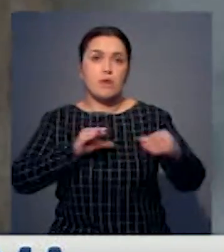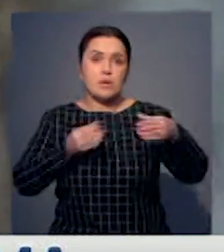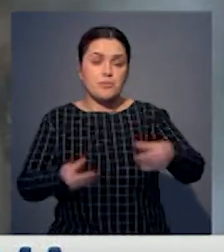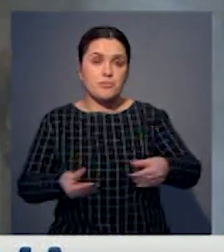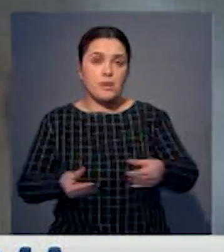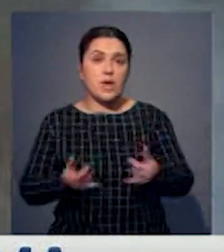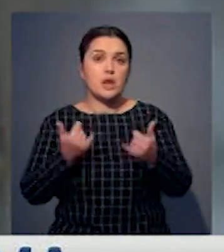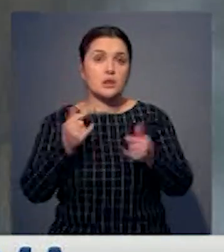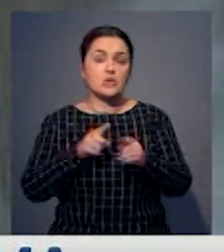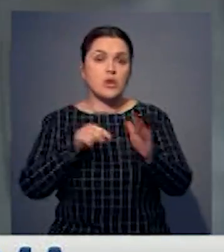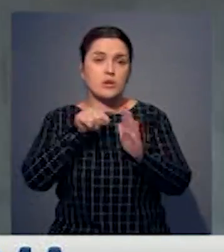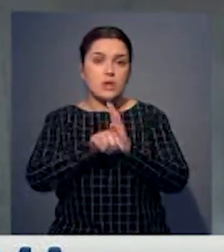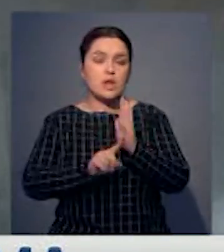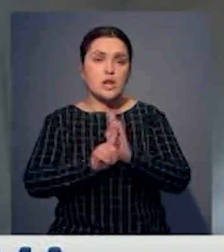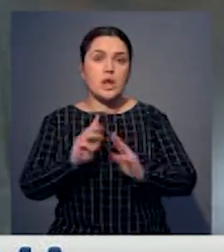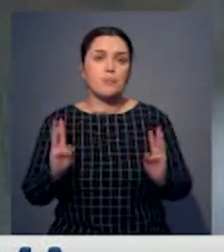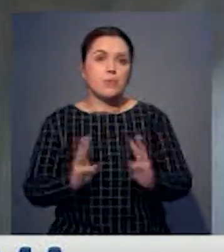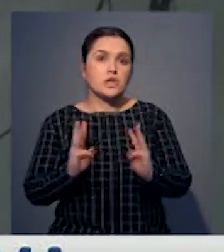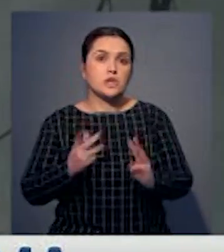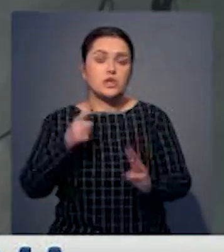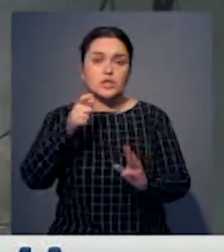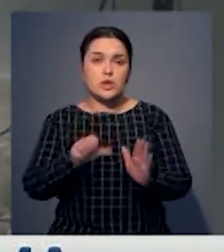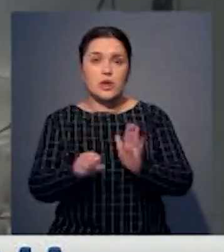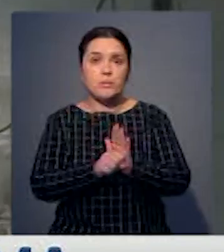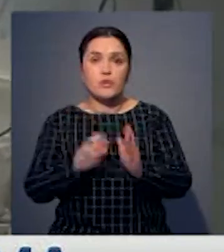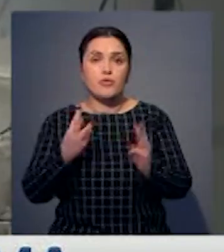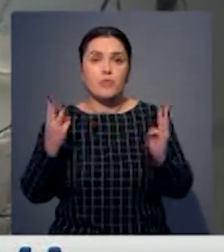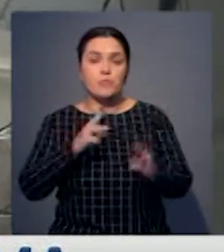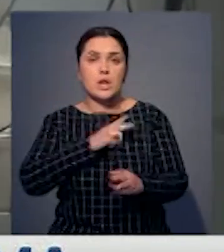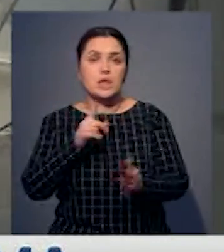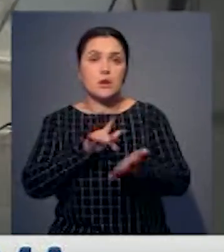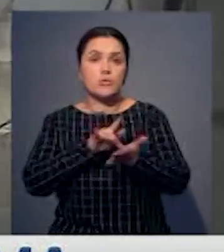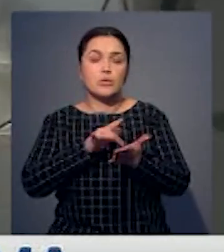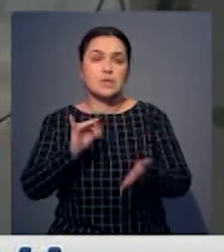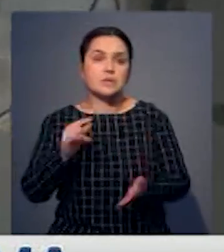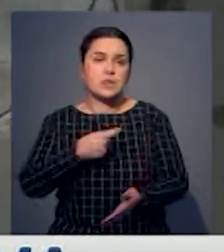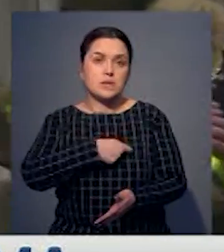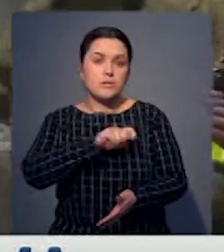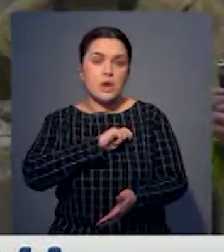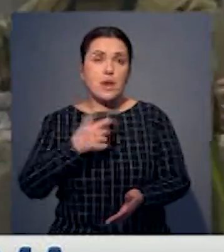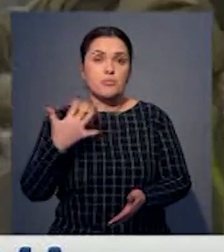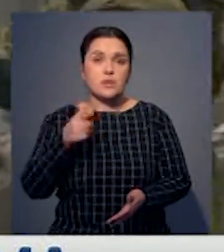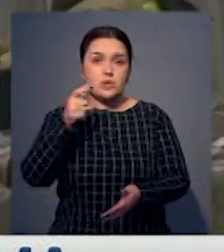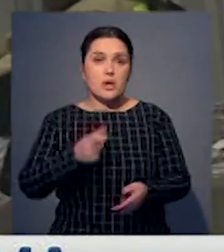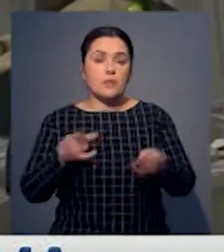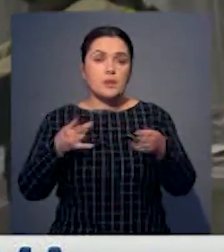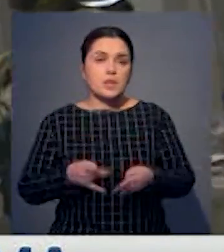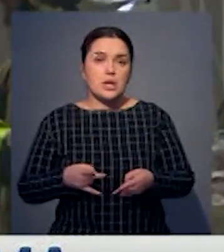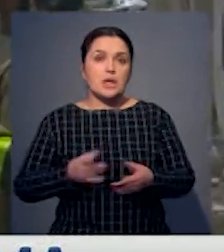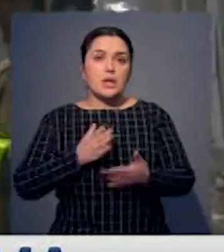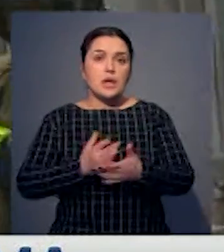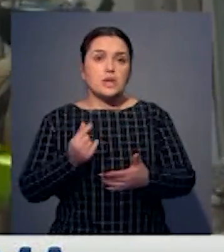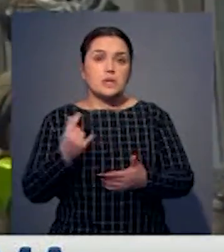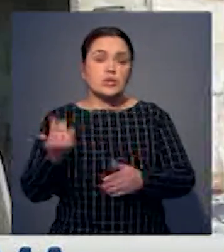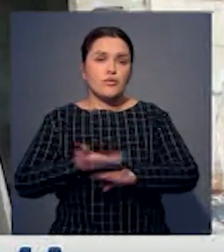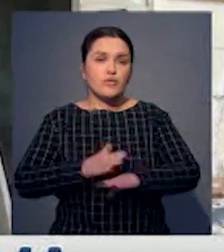автомобиль. Затем в здании начался пожар. Погибли 3 человека, 2 пожарных и одна туристка из Испании. Около 50 человек пострадали.